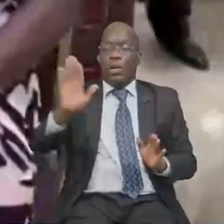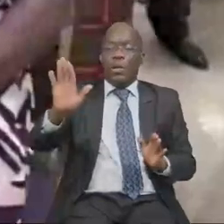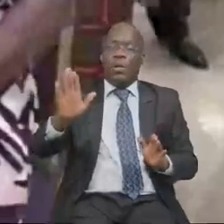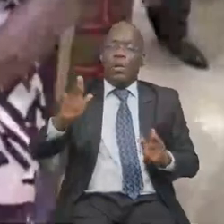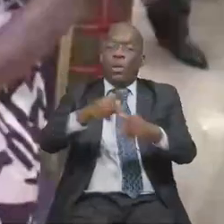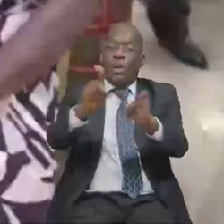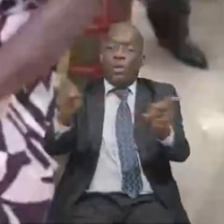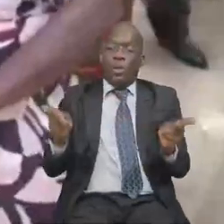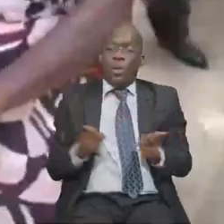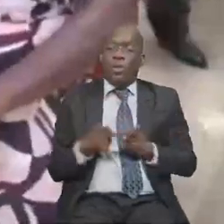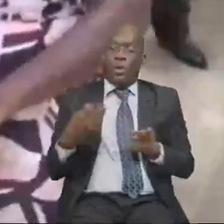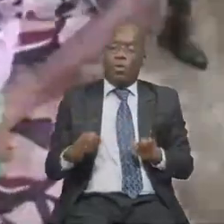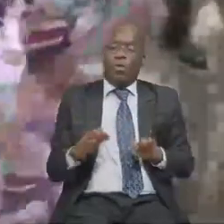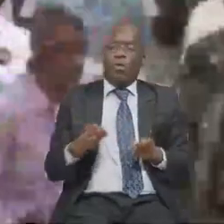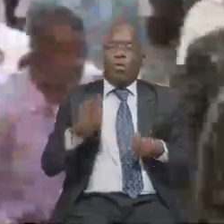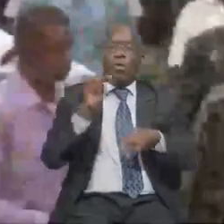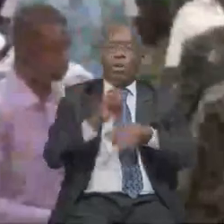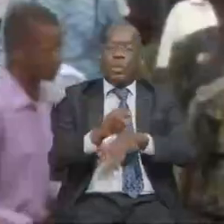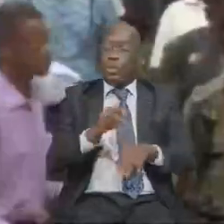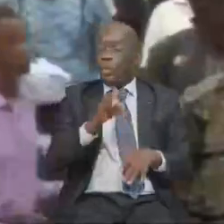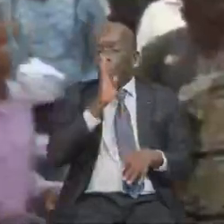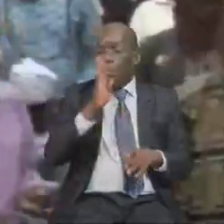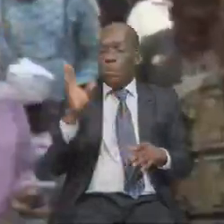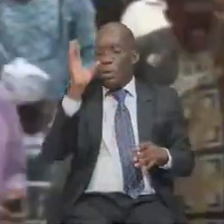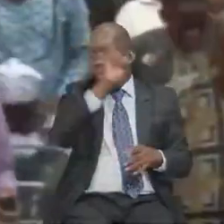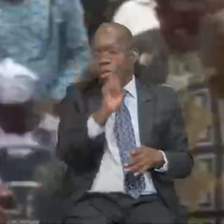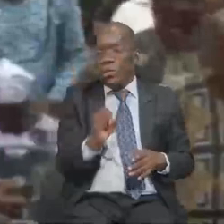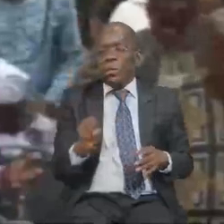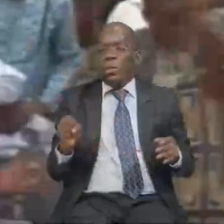Ne quitte pas ton lieu de ministère. Ne laisse pas vacant.